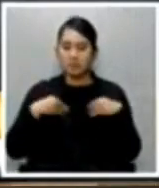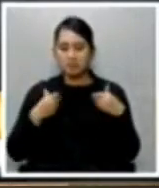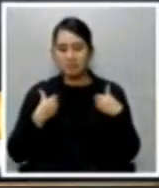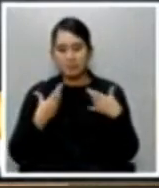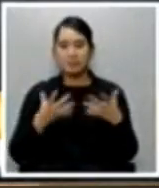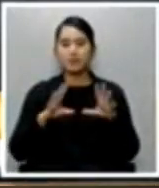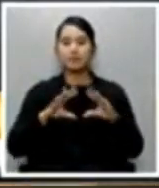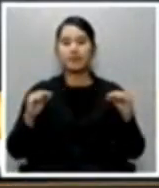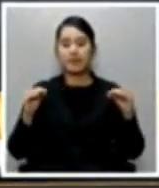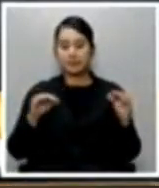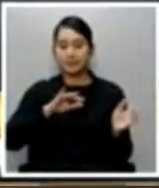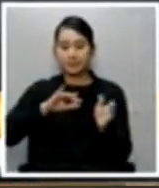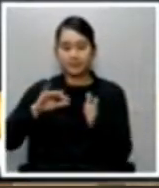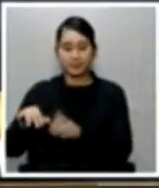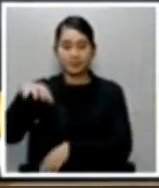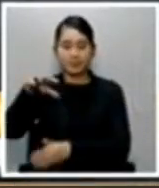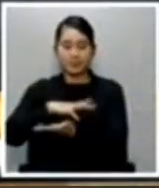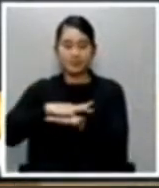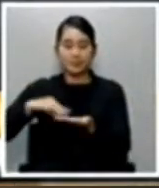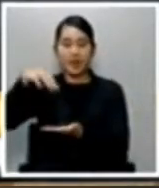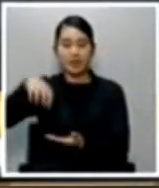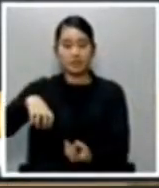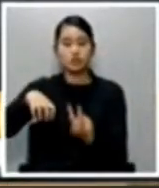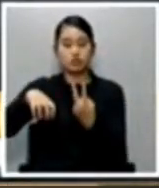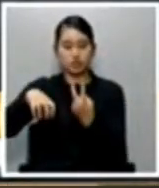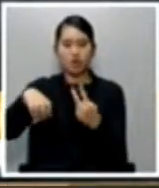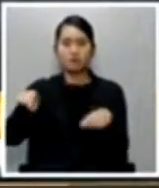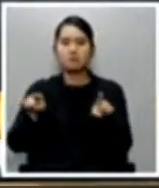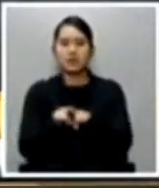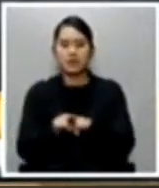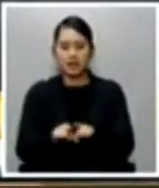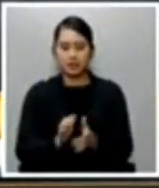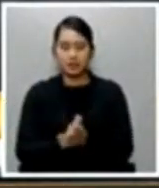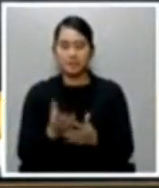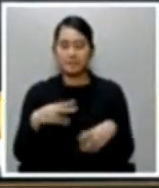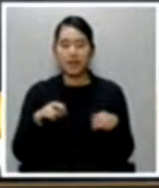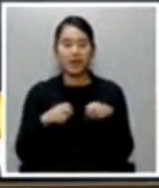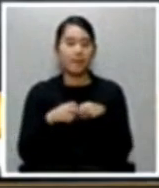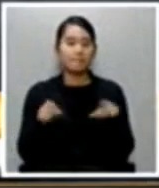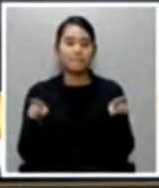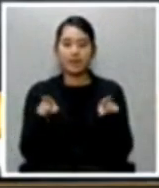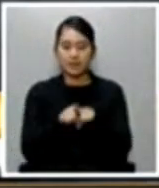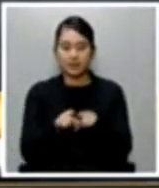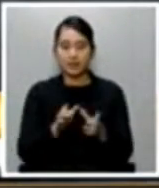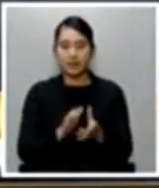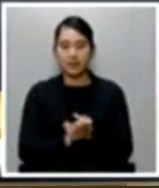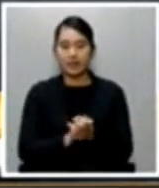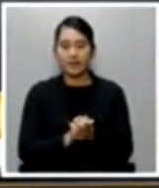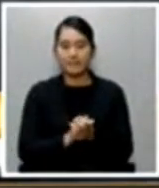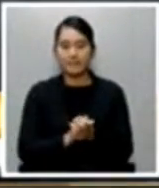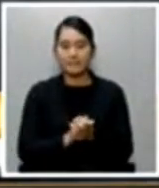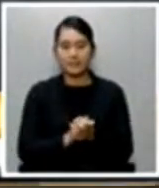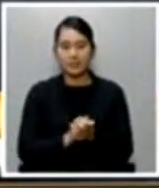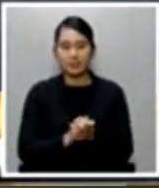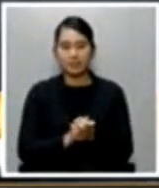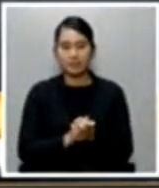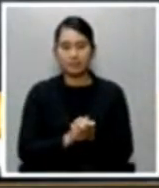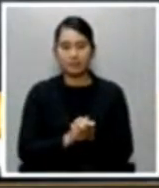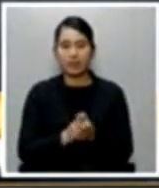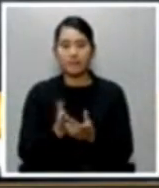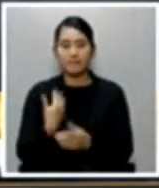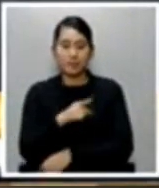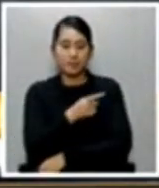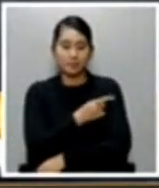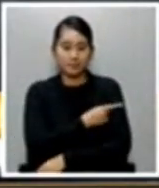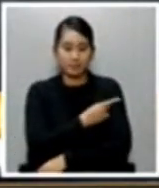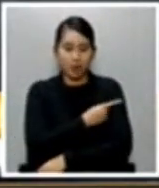อบมาเลย์แห่งที่สองที่ผมเป็นกรรมการอยู่ก็สอบถามไปเช่นกันปัญหาเดียวกันครับมีจำนวนหนึ่งที่เป็นปริญญา